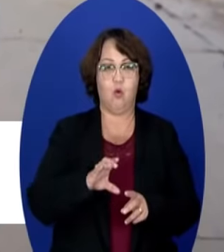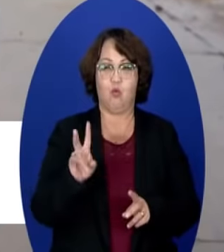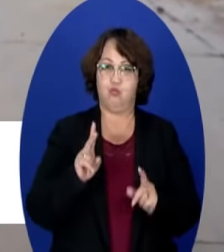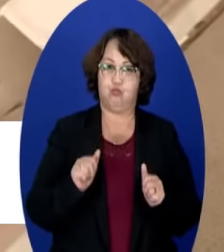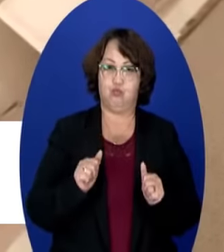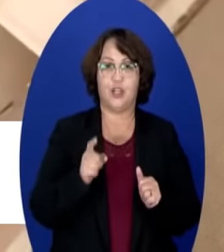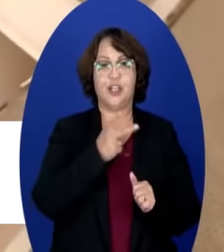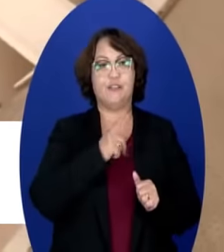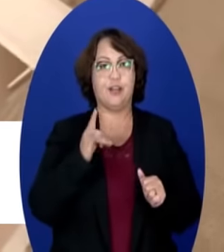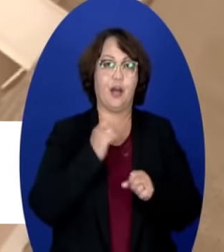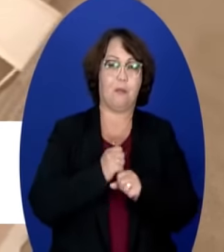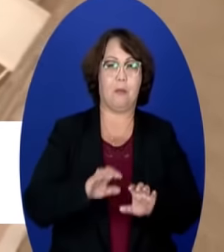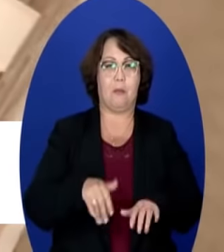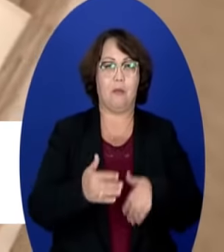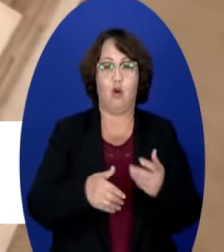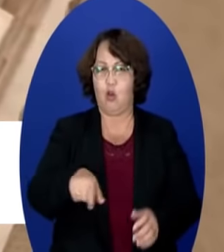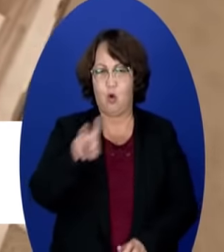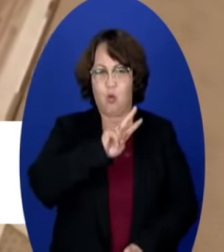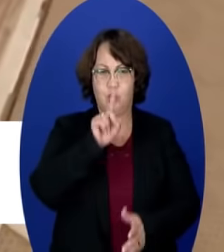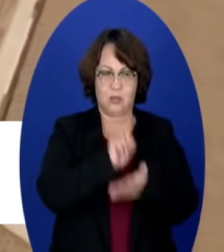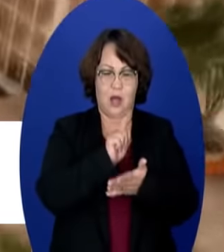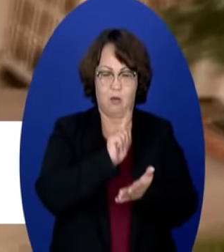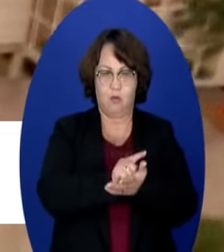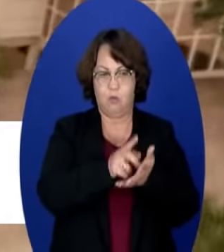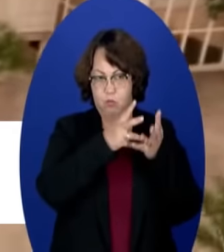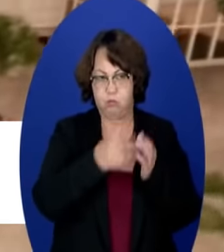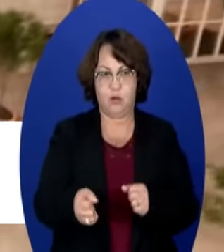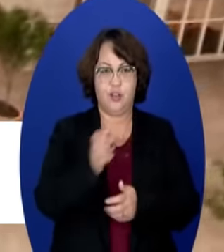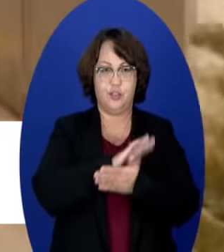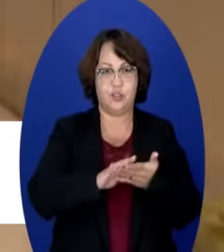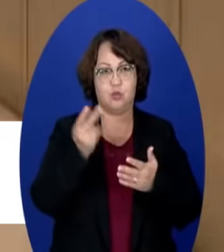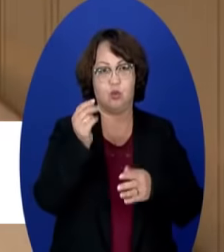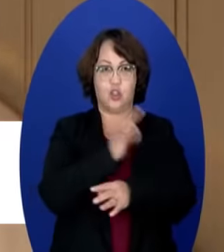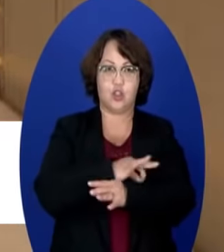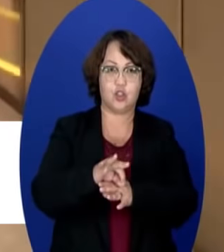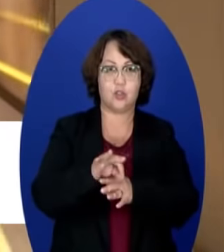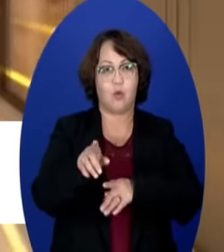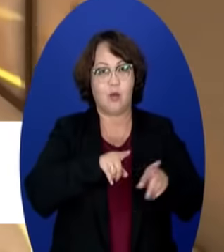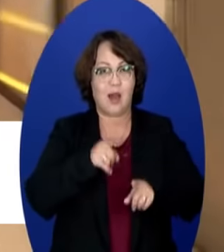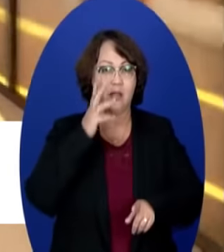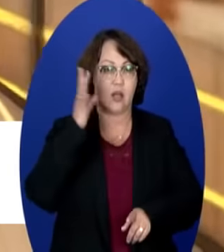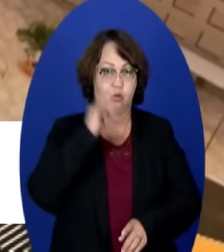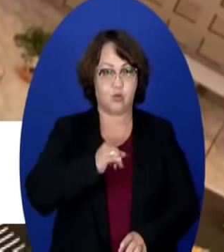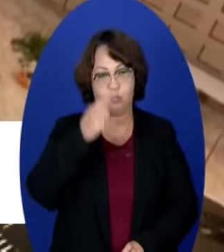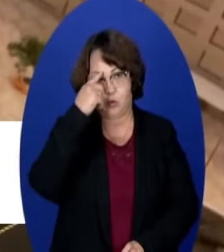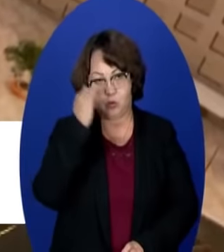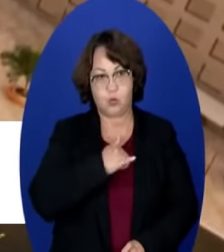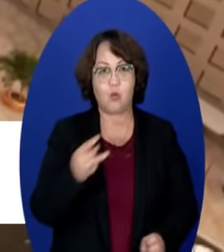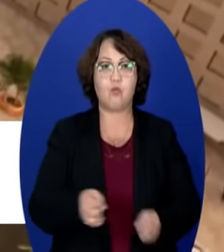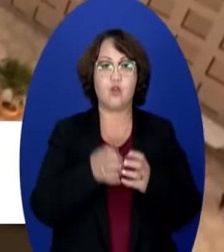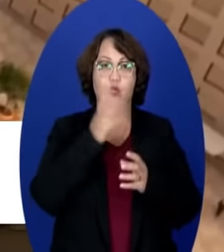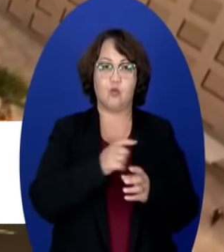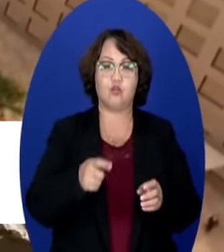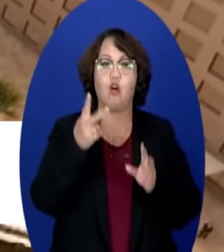ажилласаар байсан. Харин энэ жил алабдан буулгаж байна. Гудамжийг тохижуулах шин зураг төслийн уралдаанд гадаа дотоодын уран бүтээлчдээс